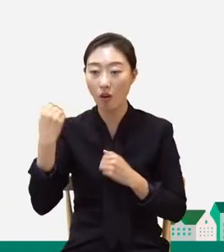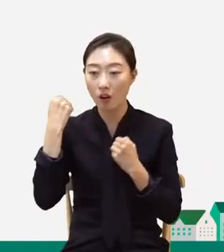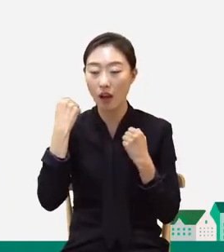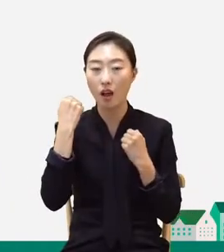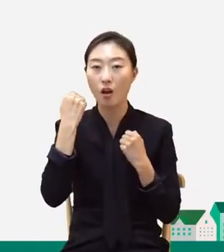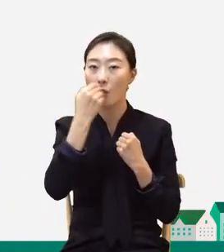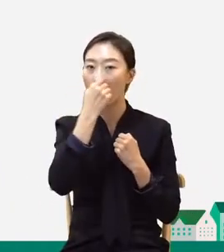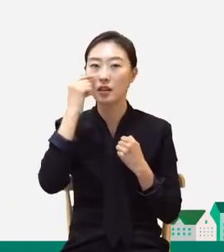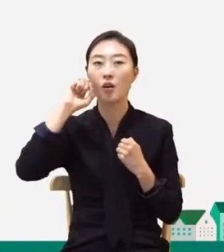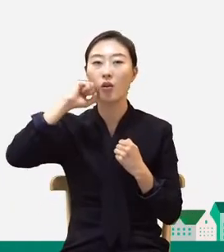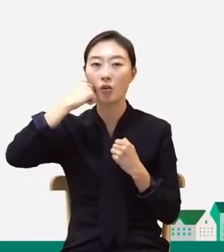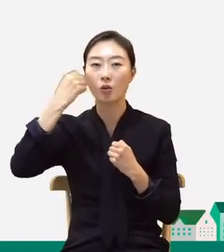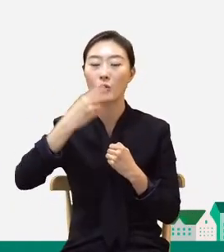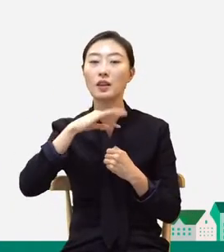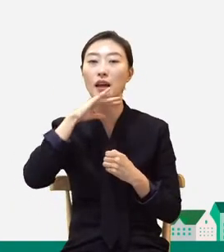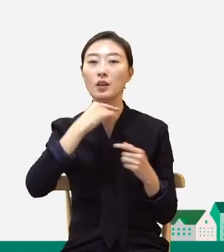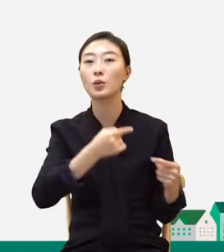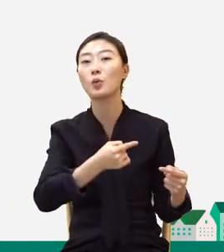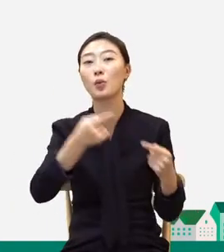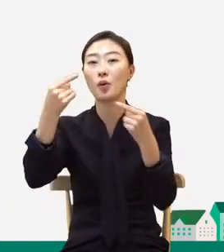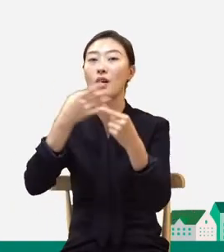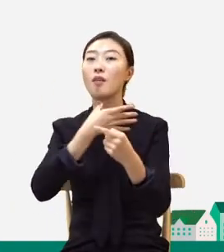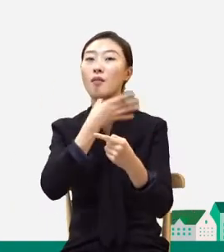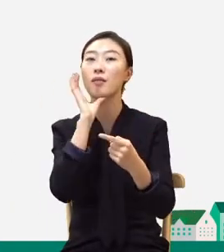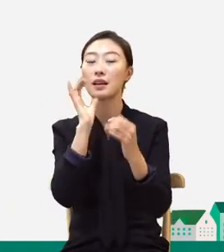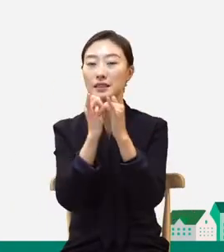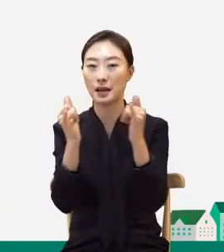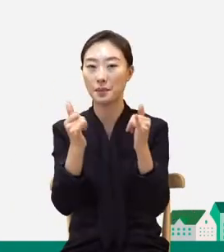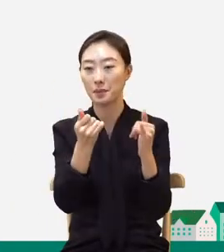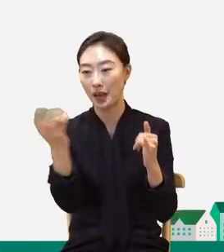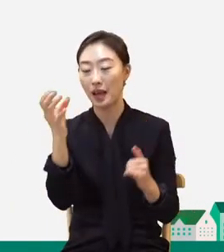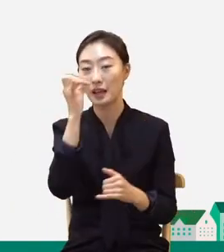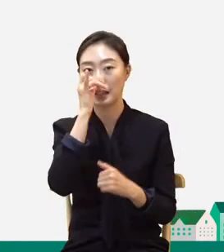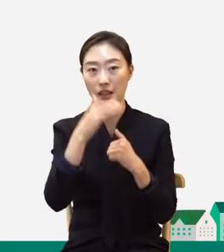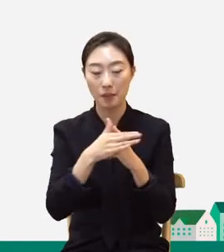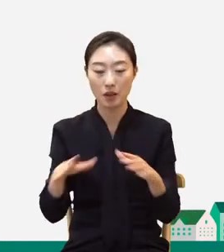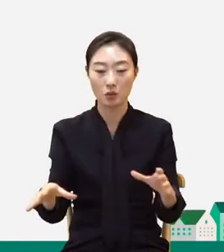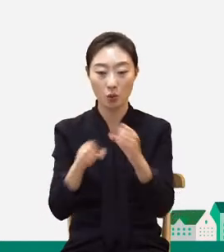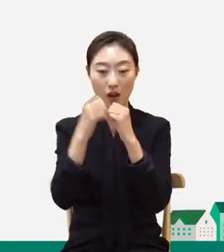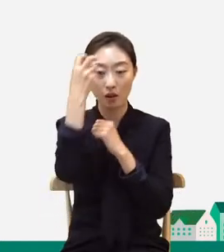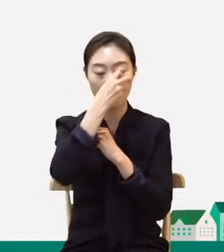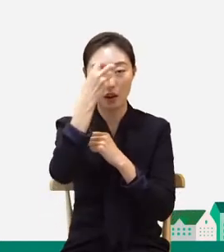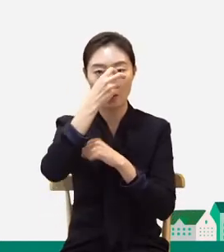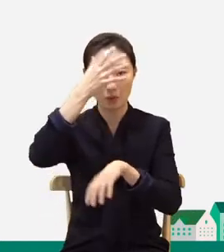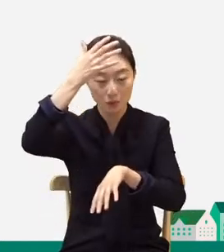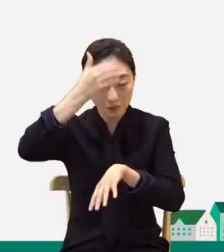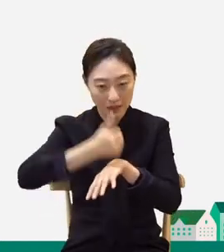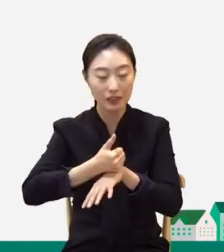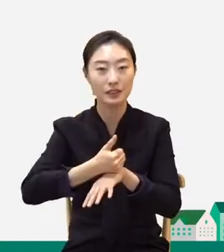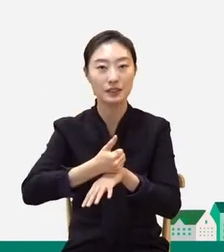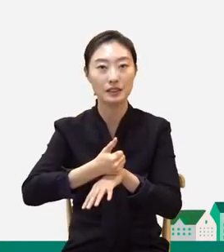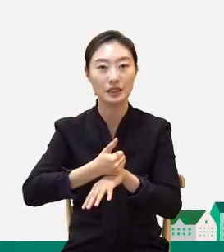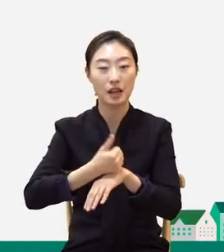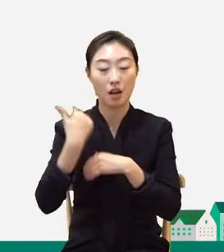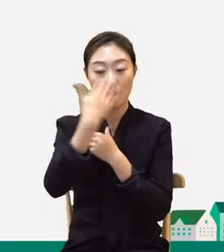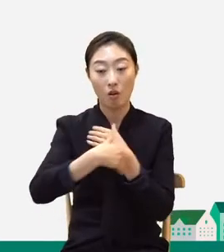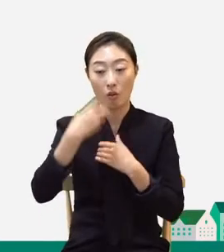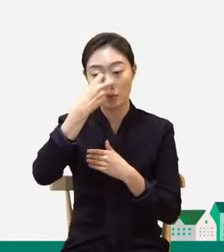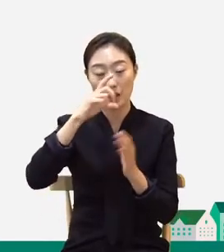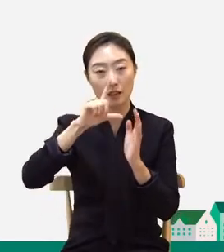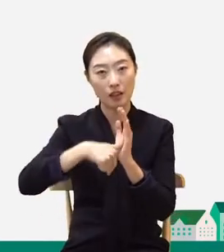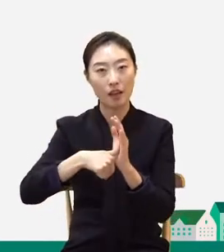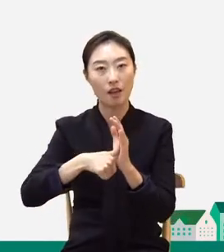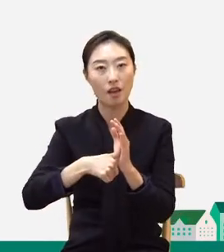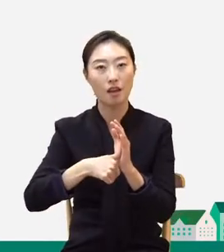부분이 아니기도 하고 연령대도 이제 고령인 경우들도 많이 있어서 종합건강검진을 진행했는데 검진 과정에서도